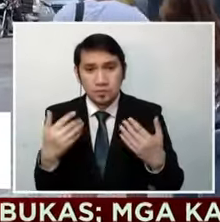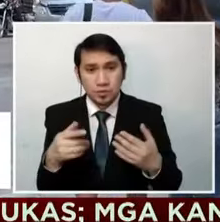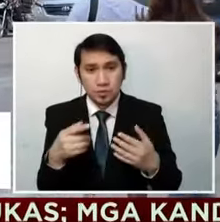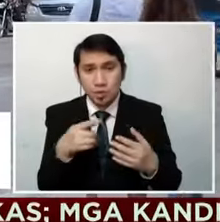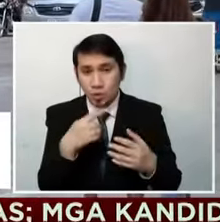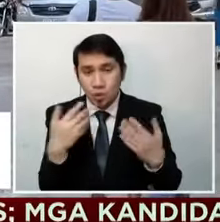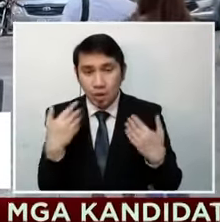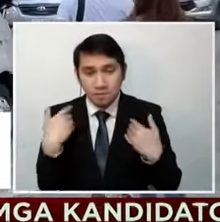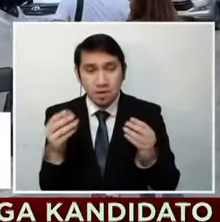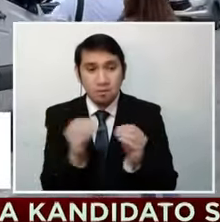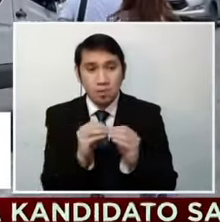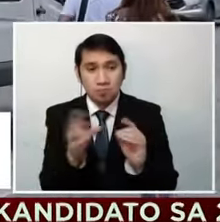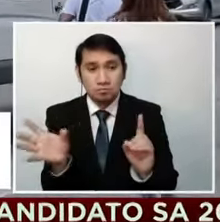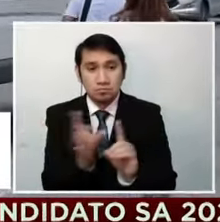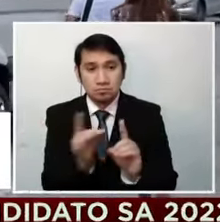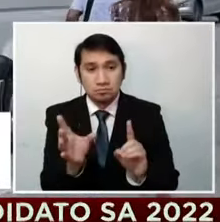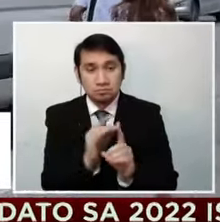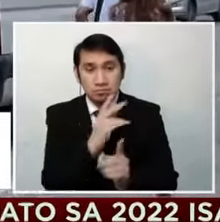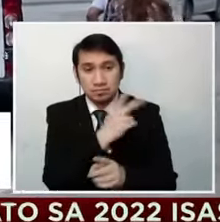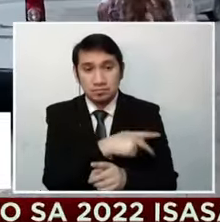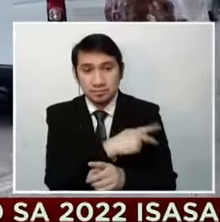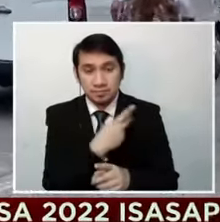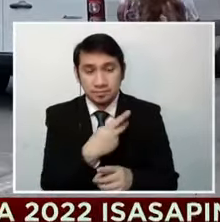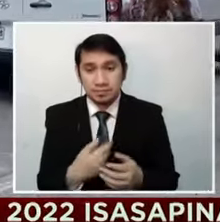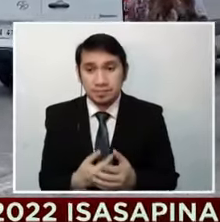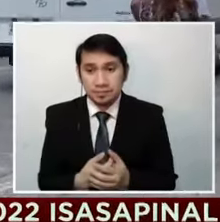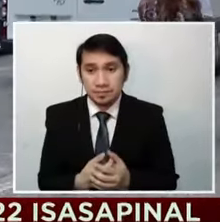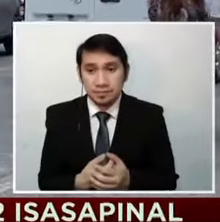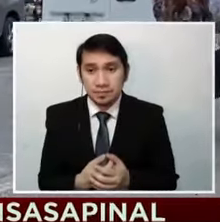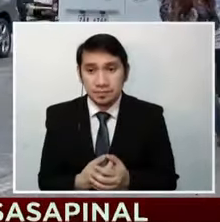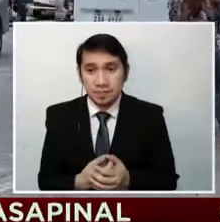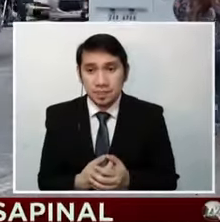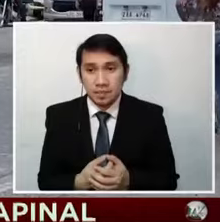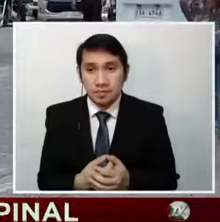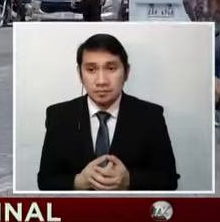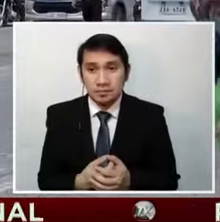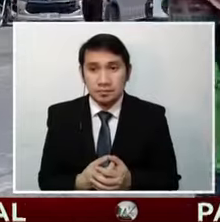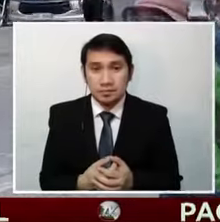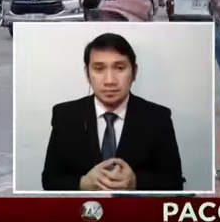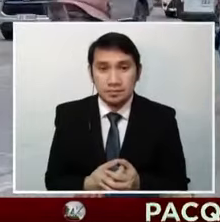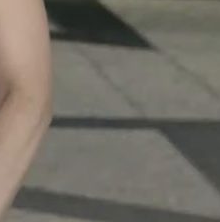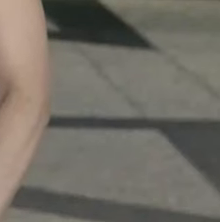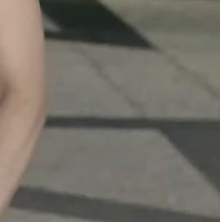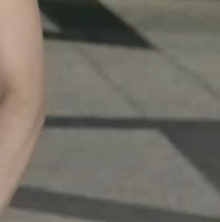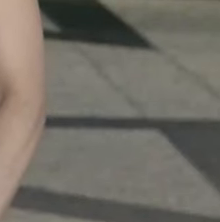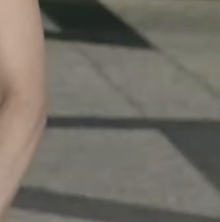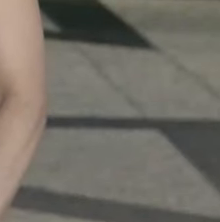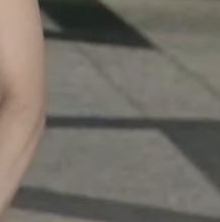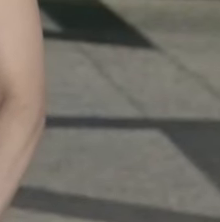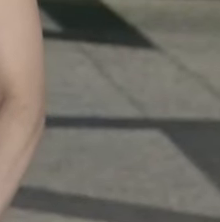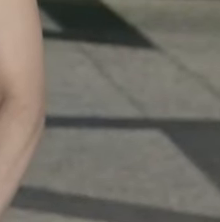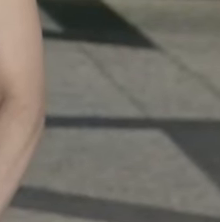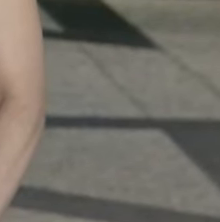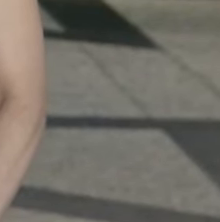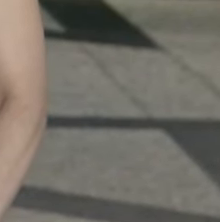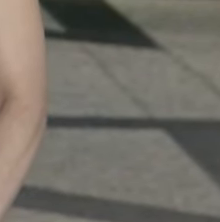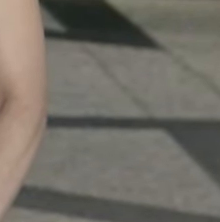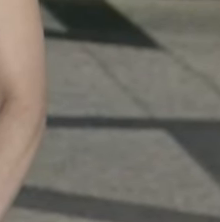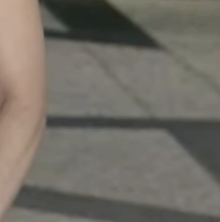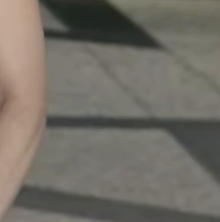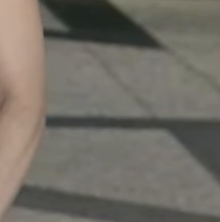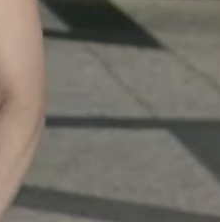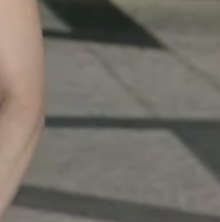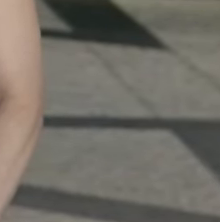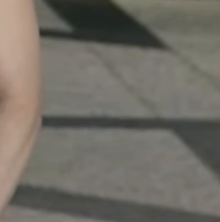ng mga pasyente. Jeff Canoy, ABS-CBN News. Up apat na linggo nang mas mababa